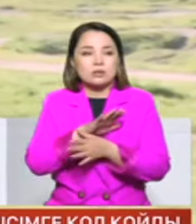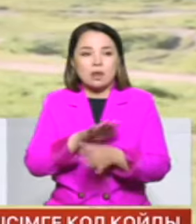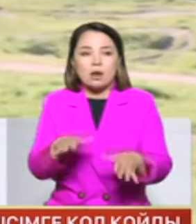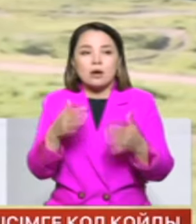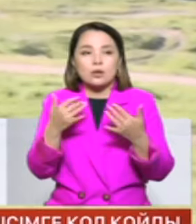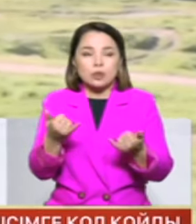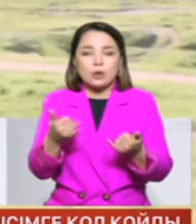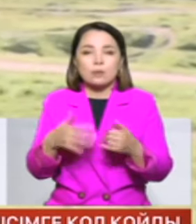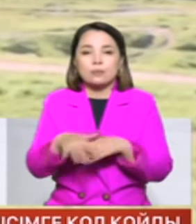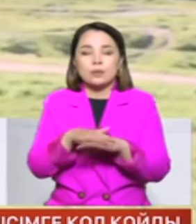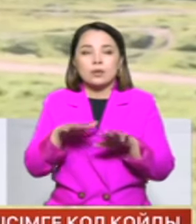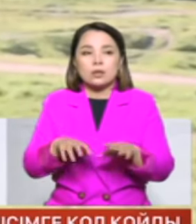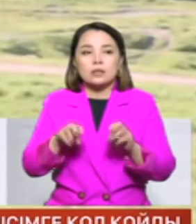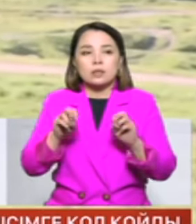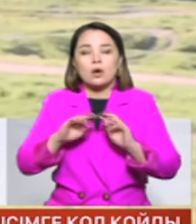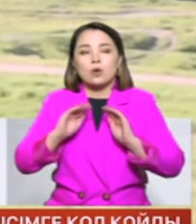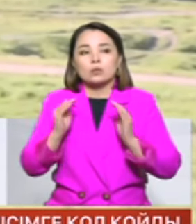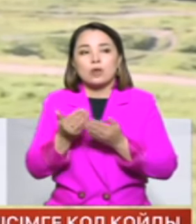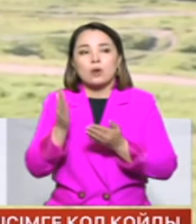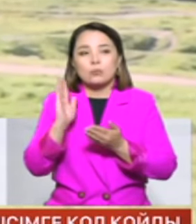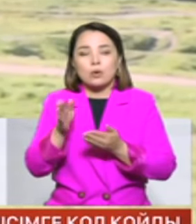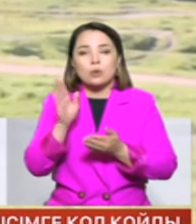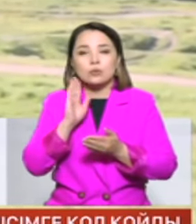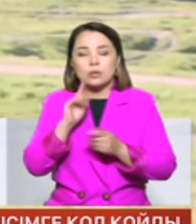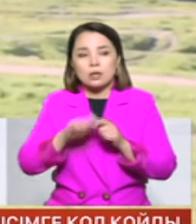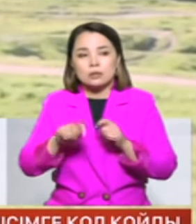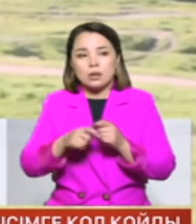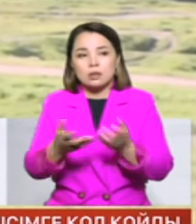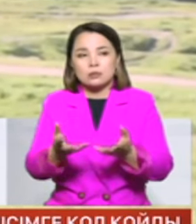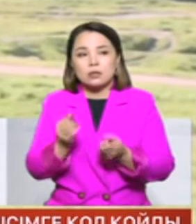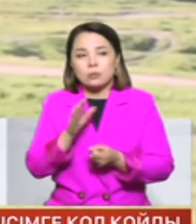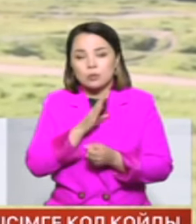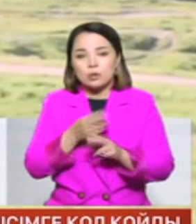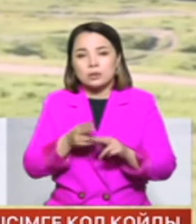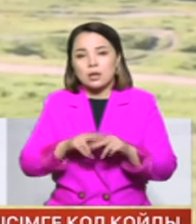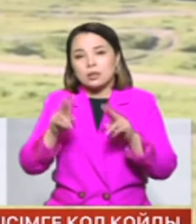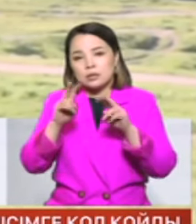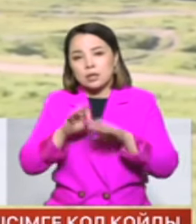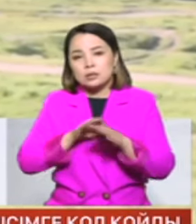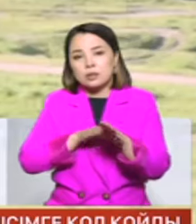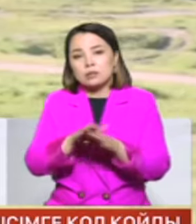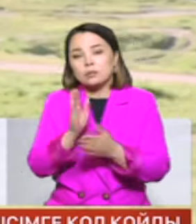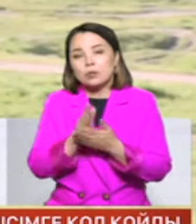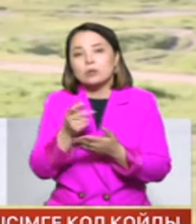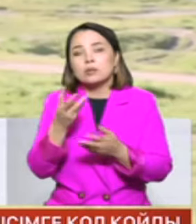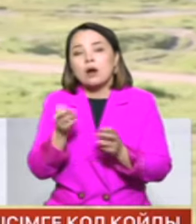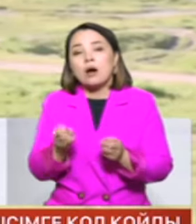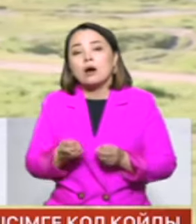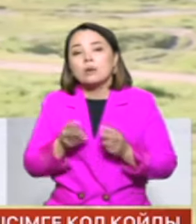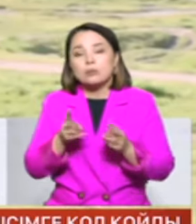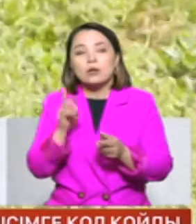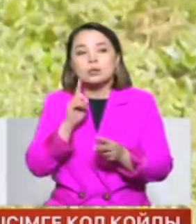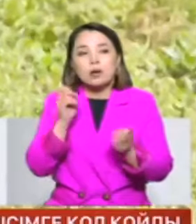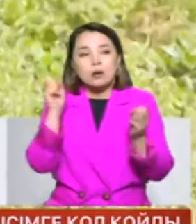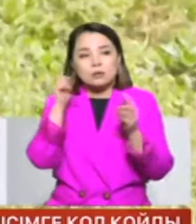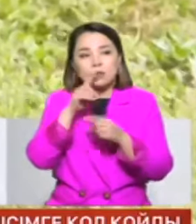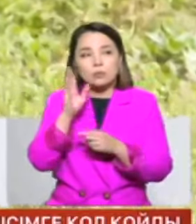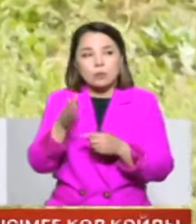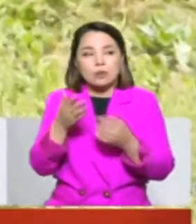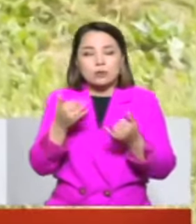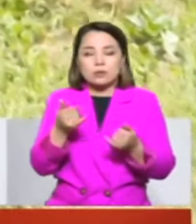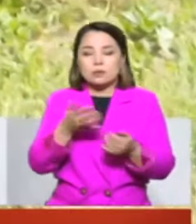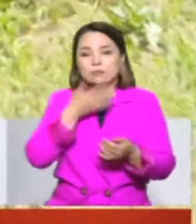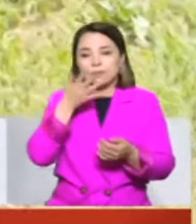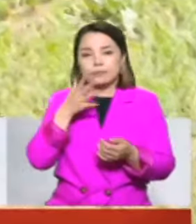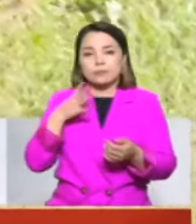қазір бұл тоғандарды арнайы қоршауға аламыз. Судан сынама алдында. Енді арнайы тексеруге жібереміз. Қаншалықты қауіпті екенін анықтаймыз. Қолаңса